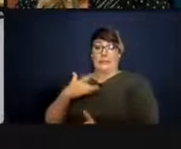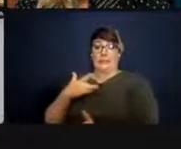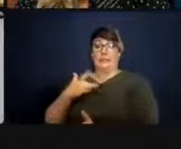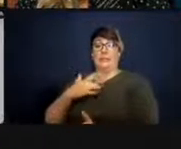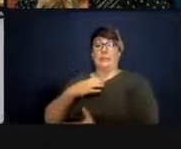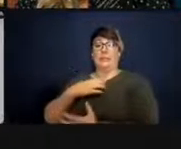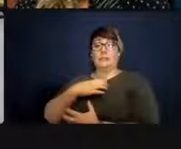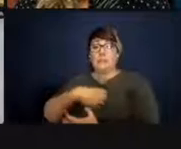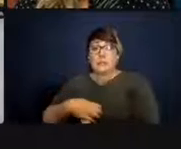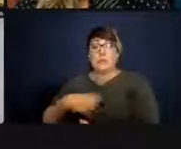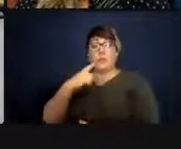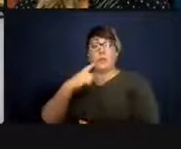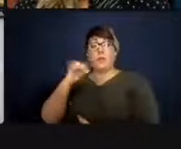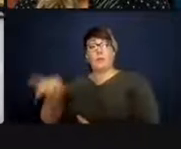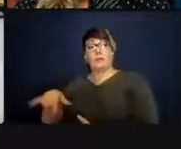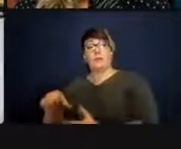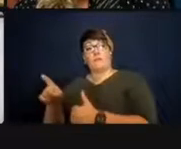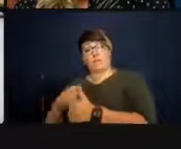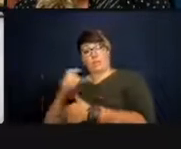التعليم